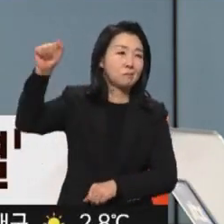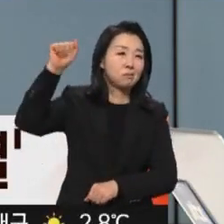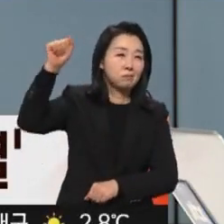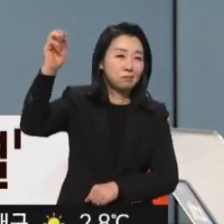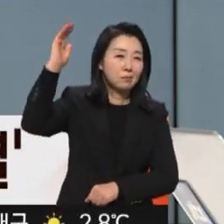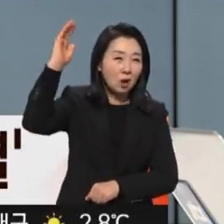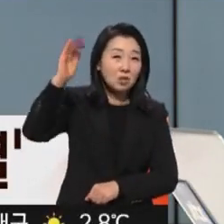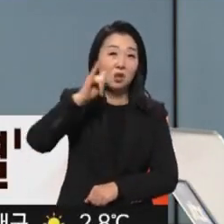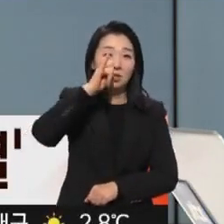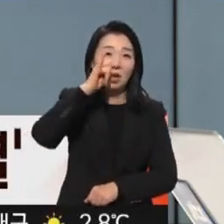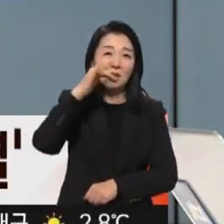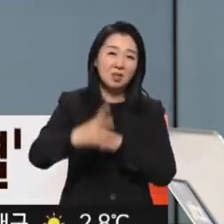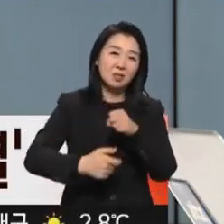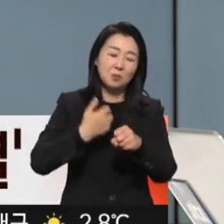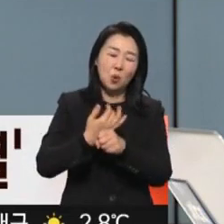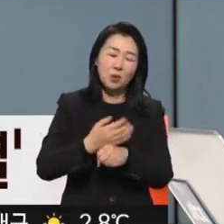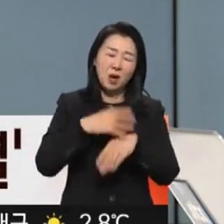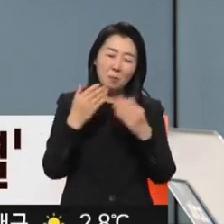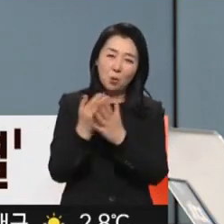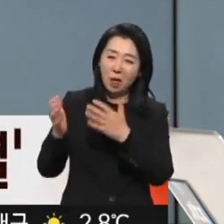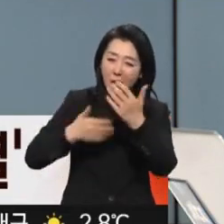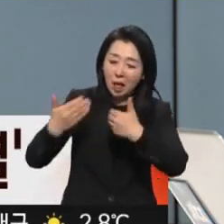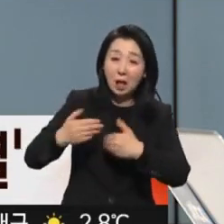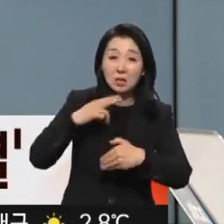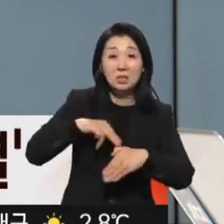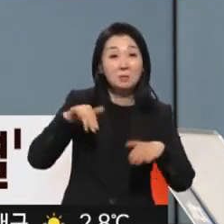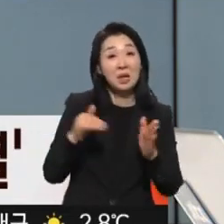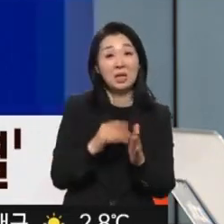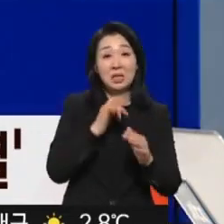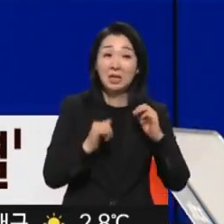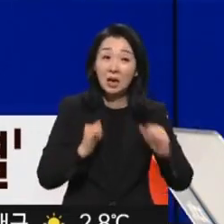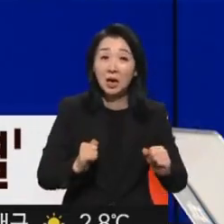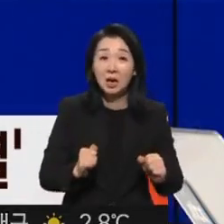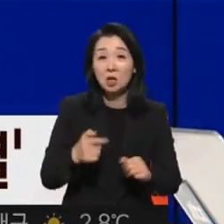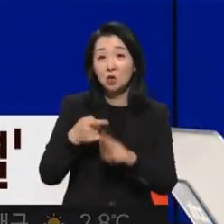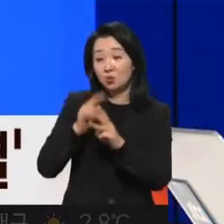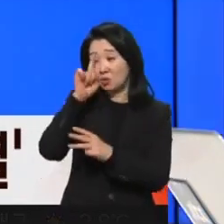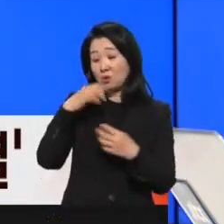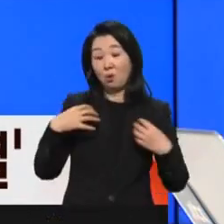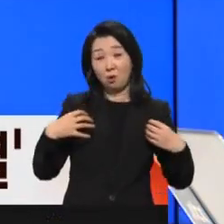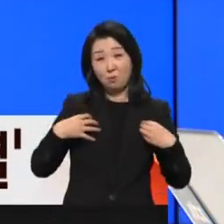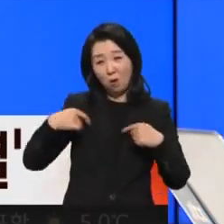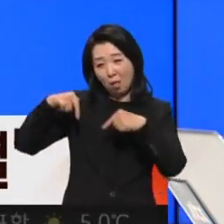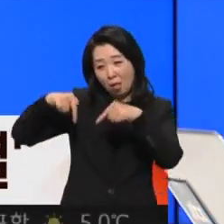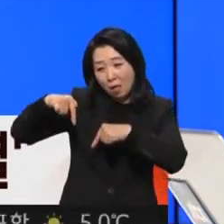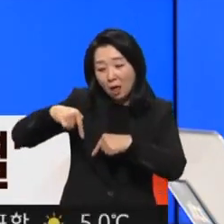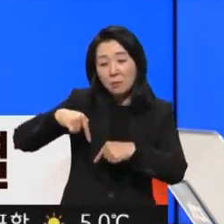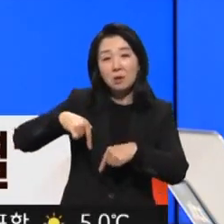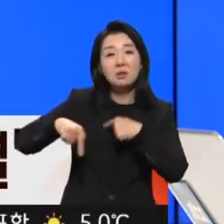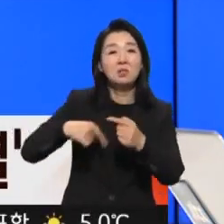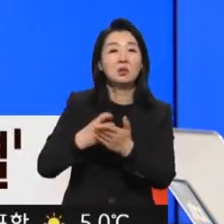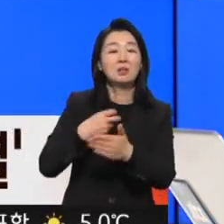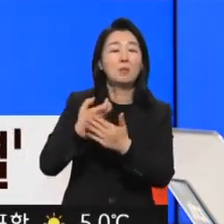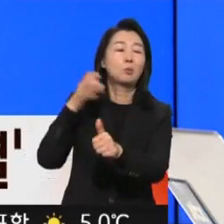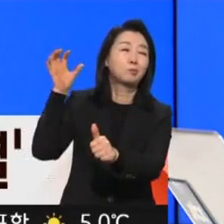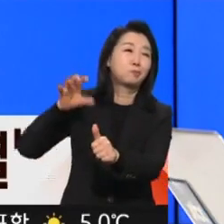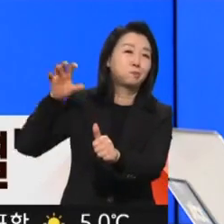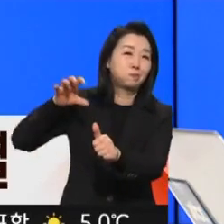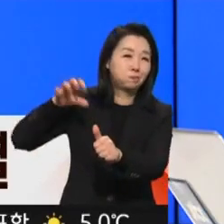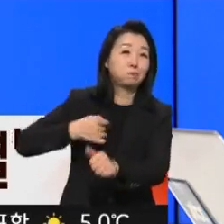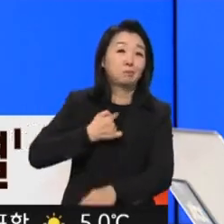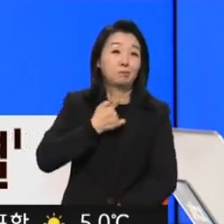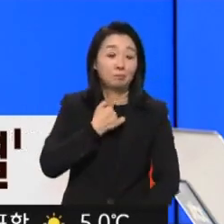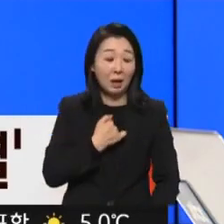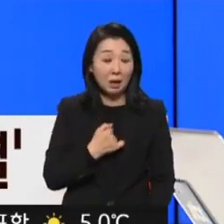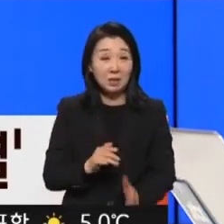동안 탈탈 털렸지만 지금까지 살아남았다고 강조했는데요. 윤석열 정부의 외교 안보 정책에 대해서도 강하게 비판했습니다.